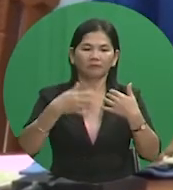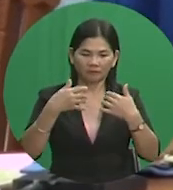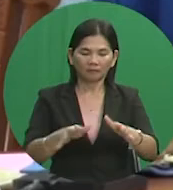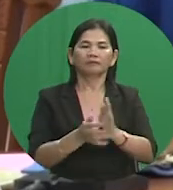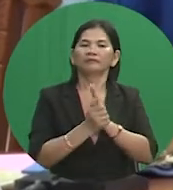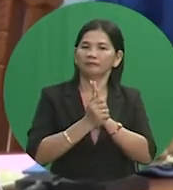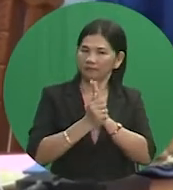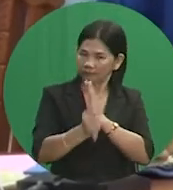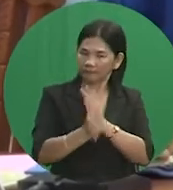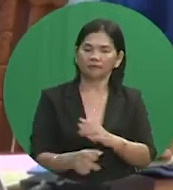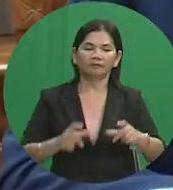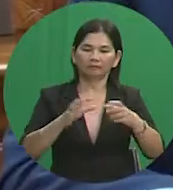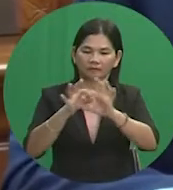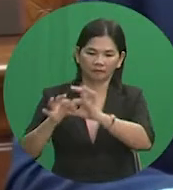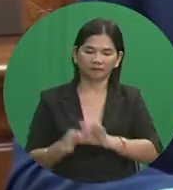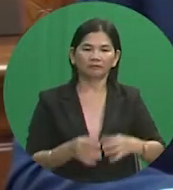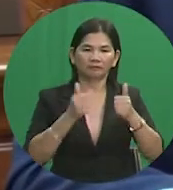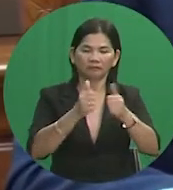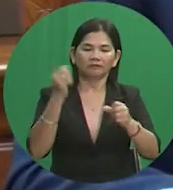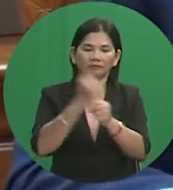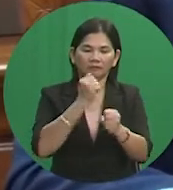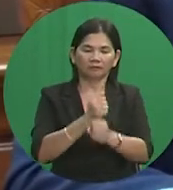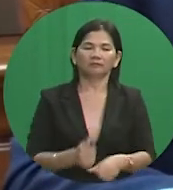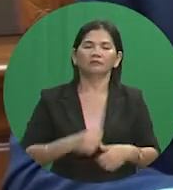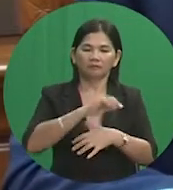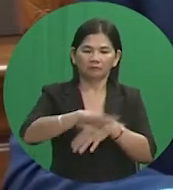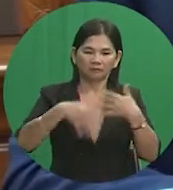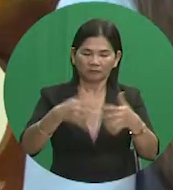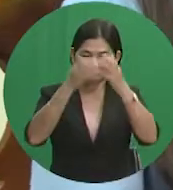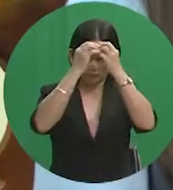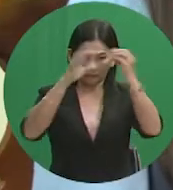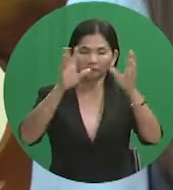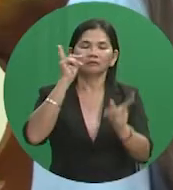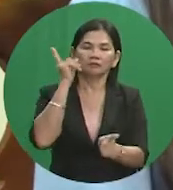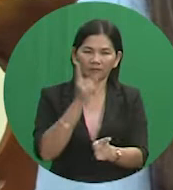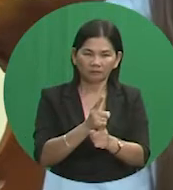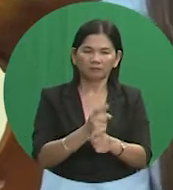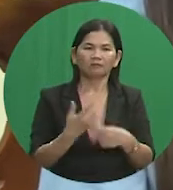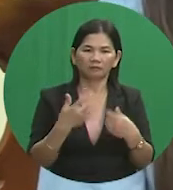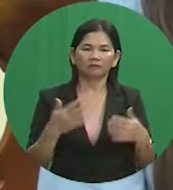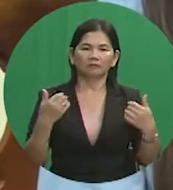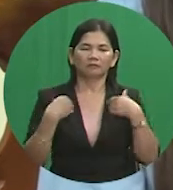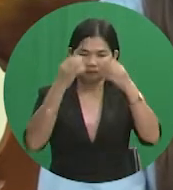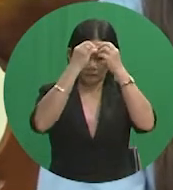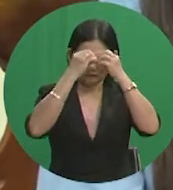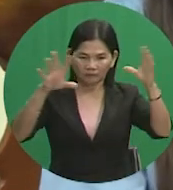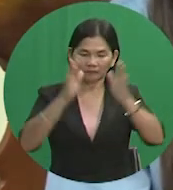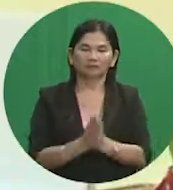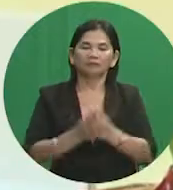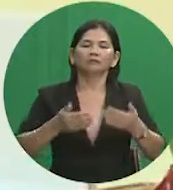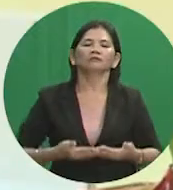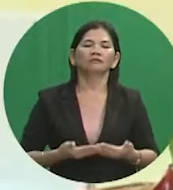ញបន្តសហការសាមគ្គីគ្នាបំពេញកិច្ចការងារទាំងឡាយដែលក្រសួងព័ត៌មានត្រូវធ្វើក្នុងនោះគឺការផ្សព្វផ្សាយបានកាន់តែ